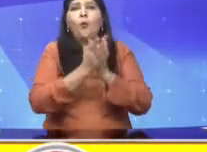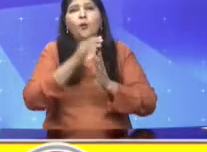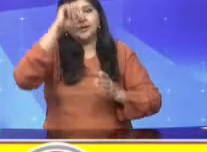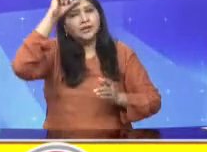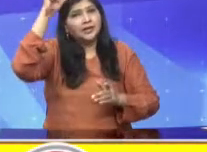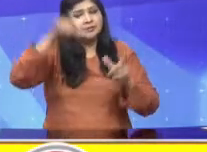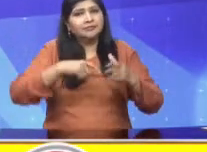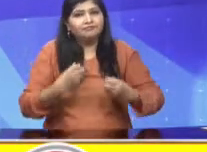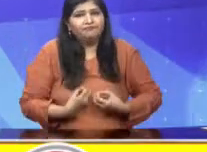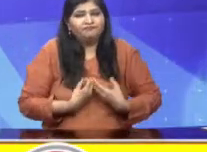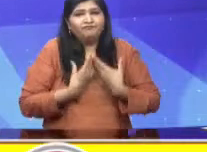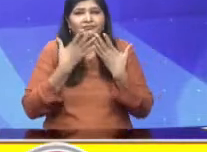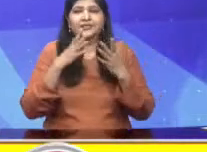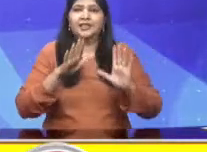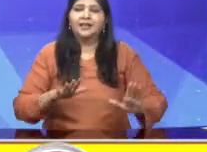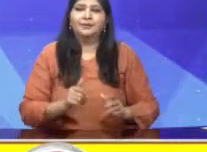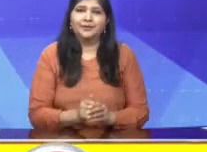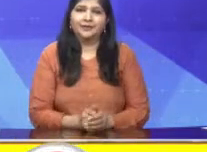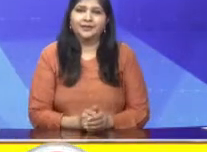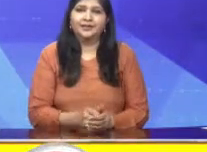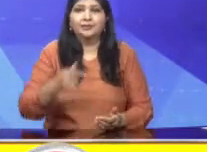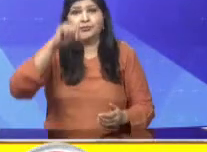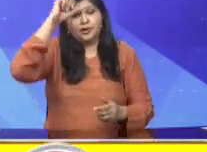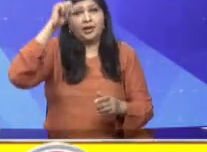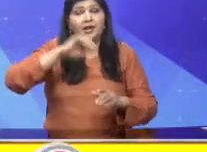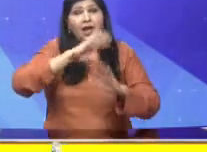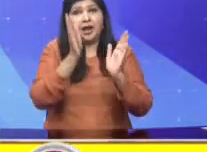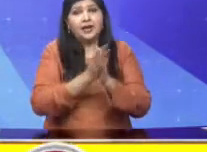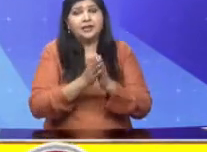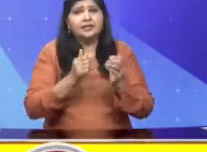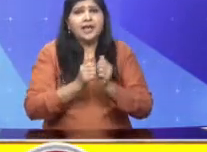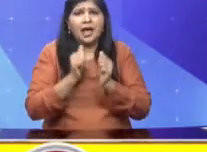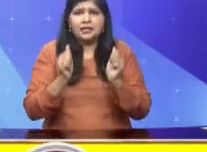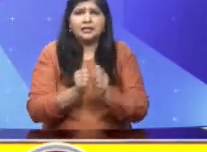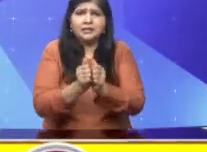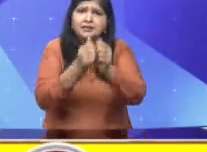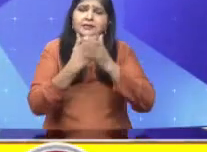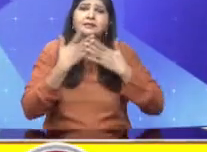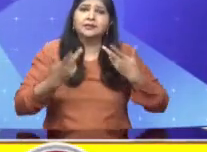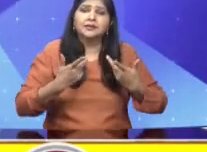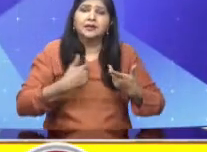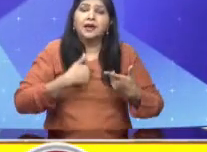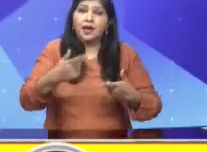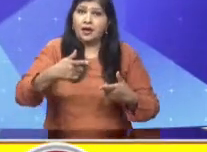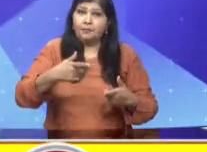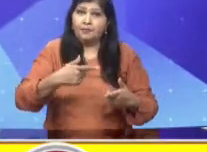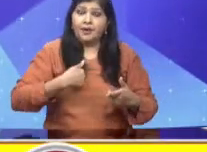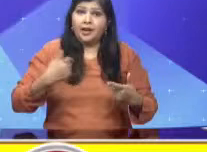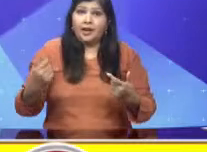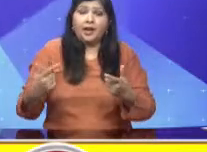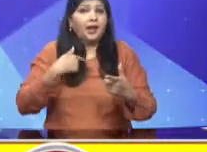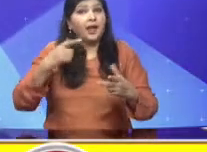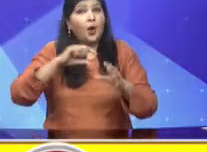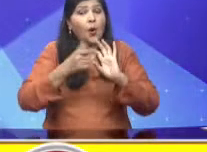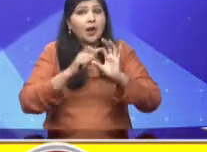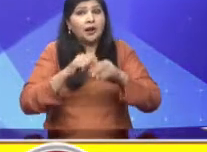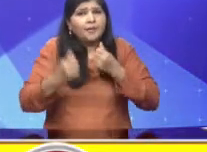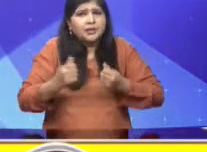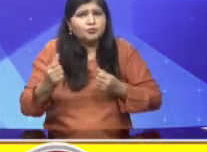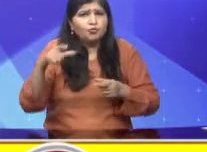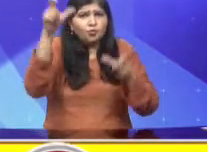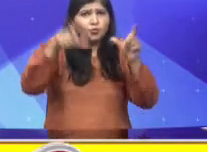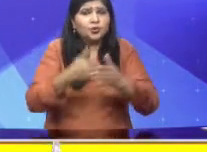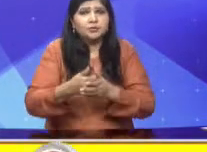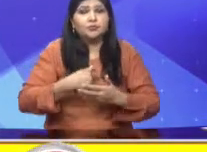देश रोमांचित हो उठा पूरे देश ने जैसे एक होकर अपने इन उद्धावों से कहा विजय